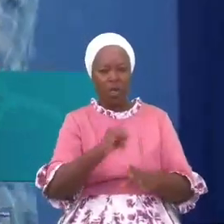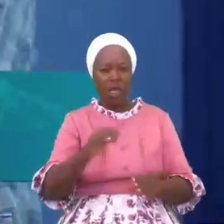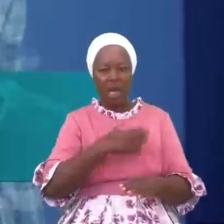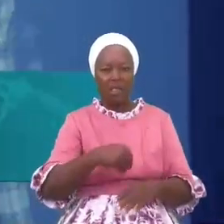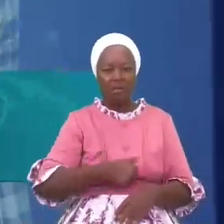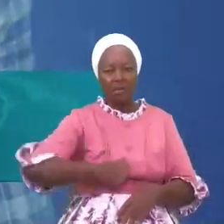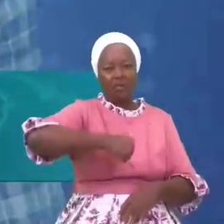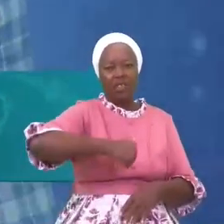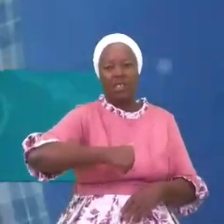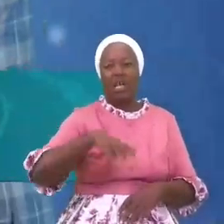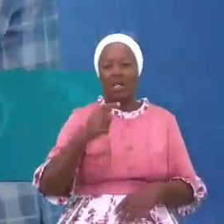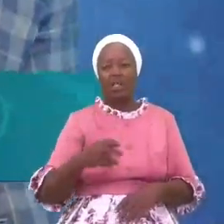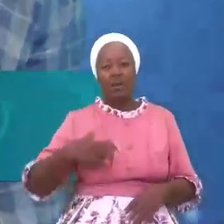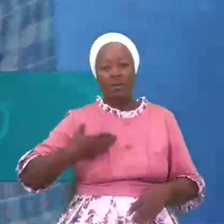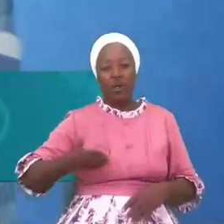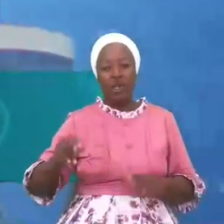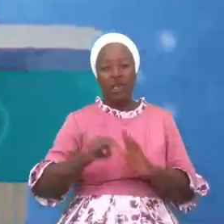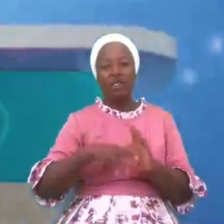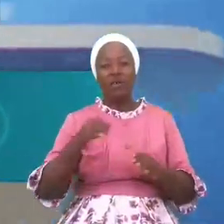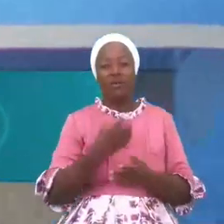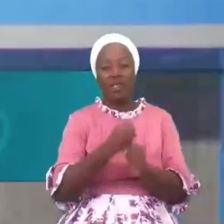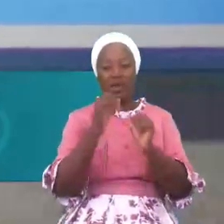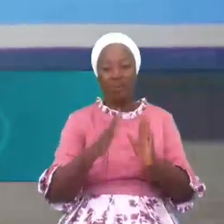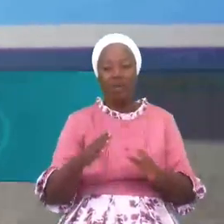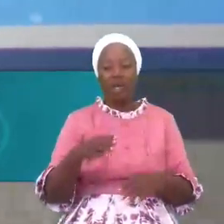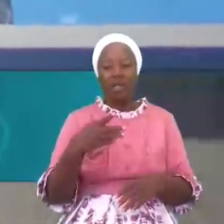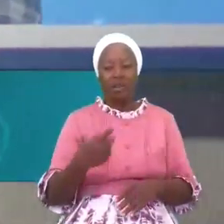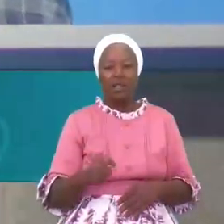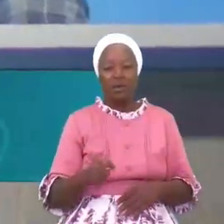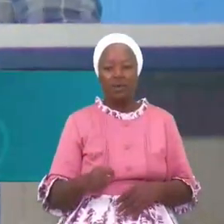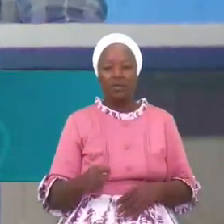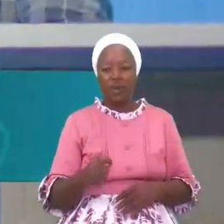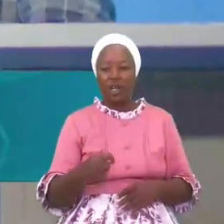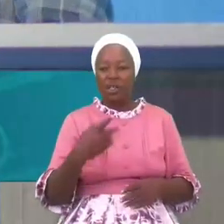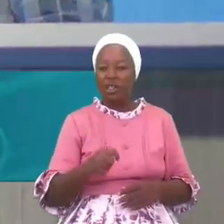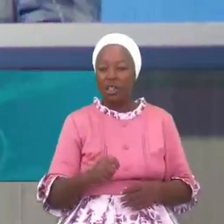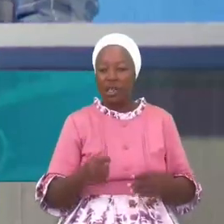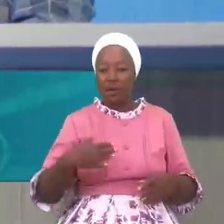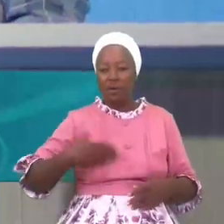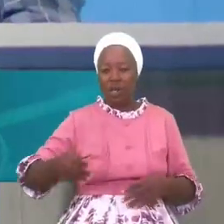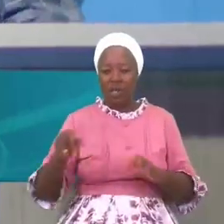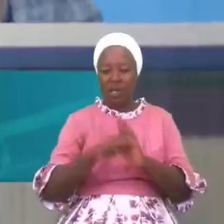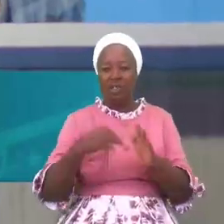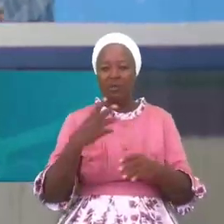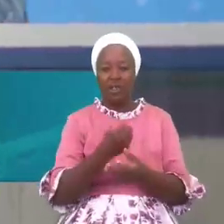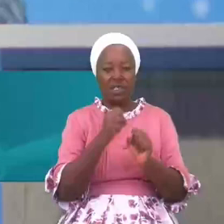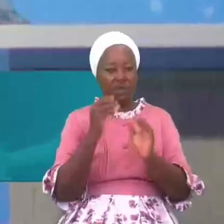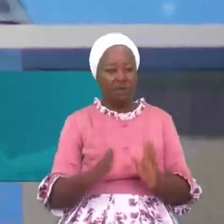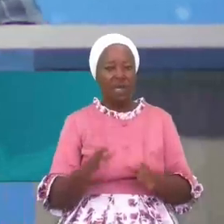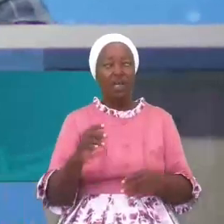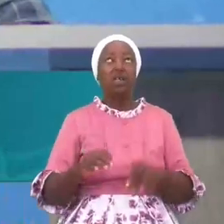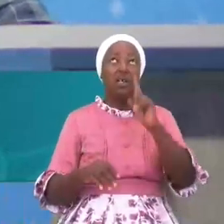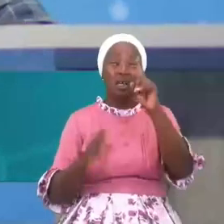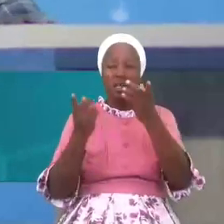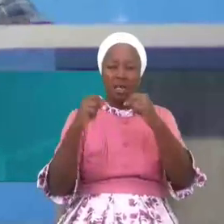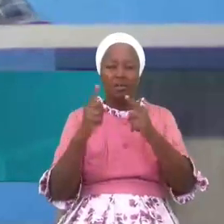la volonté du Sauveur. La volonté du Sauveur, il est venu sauver. Et